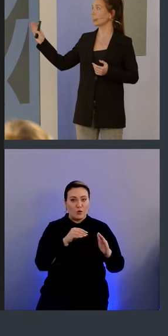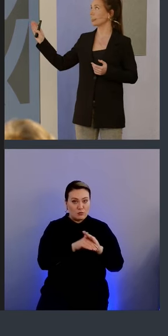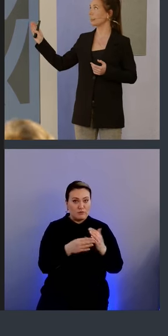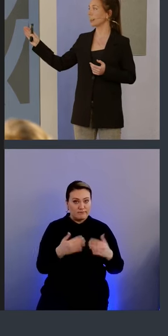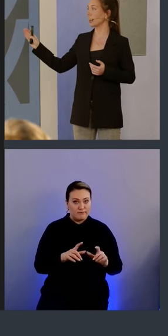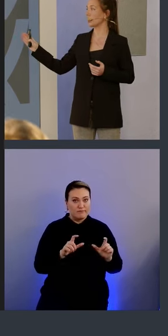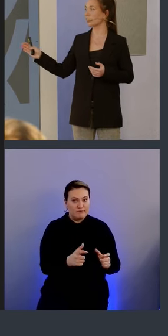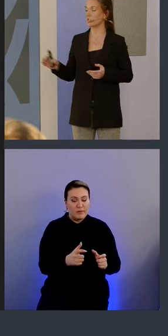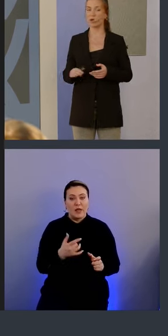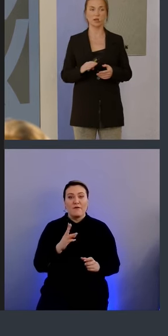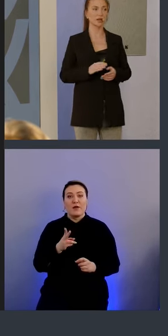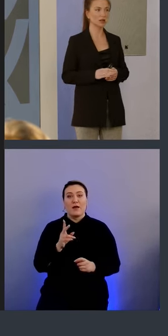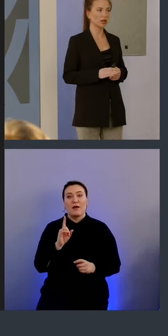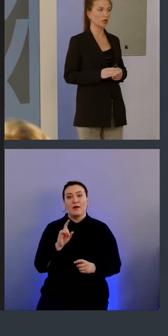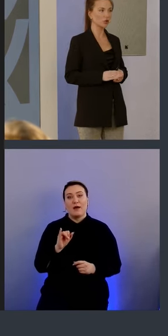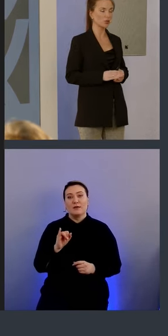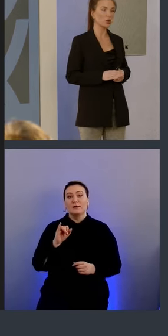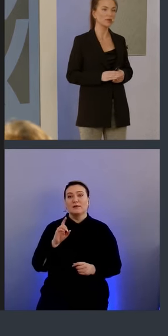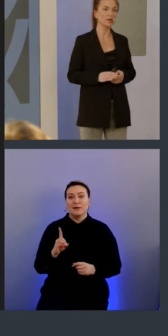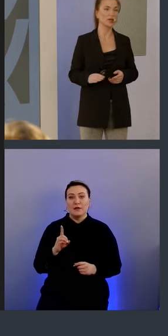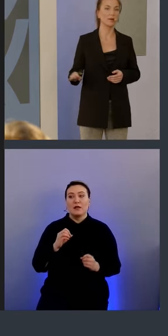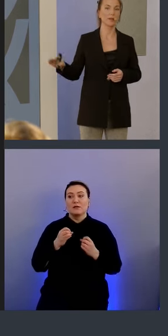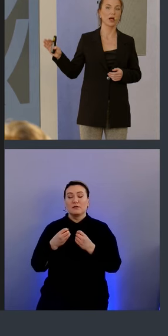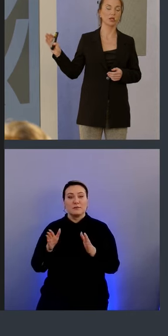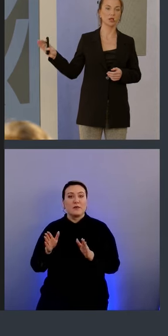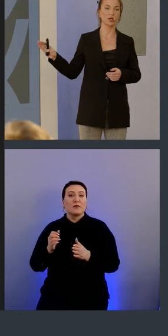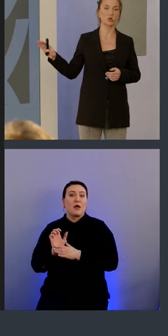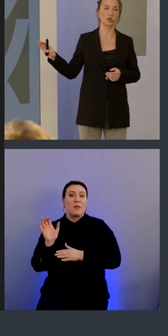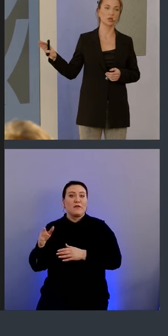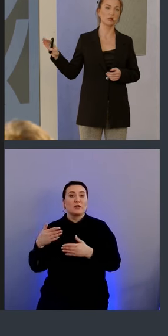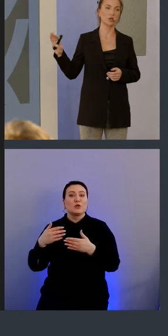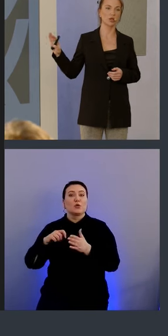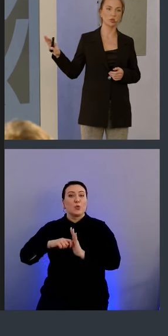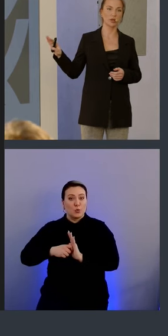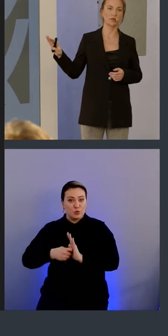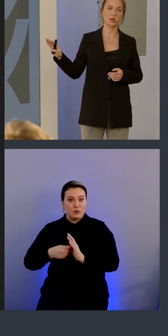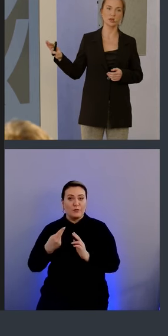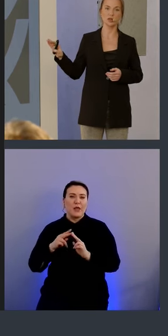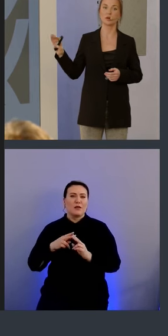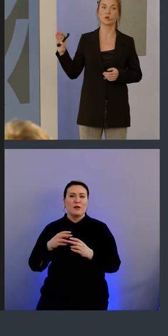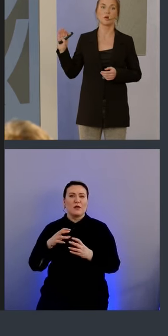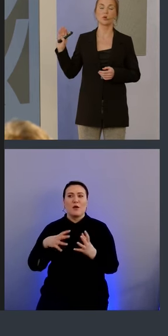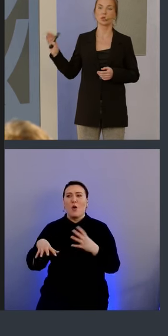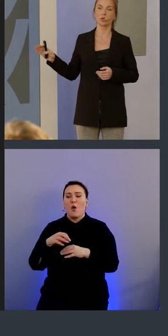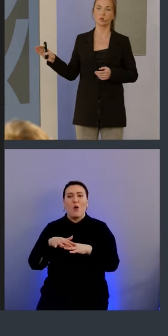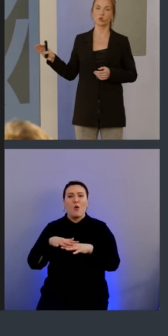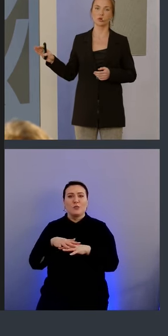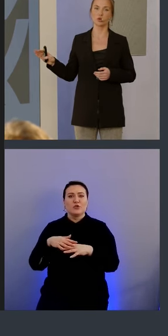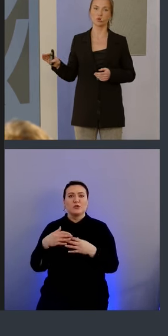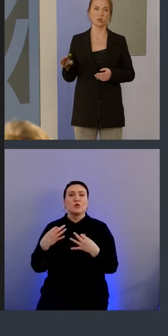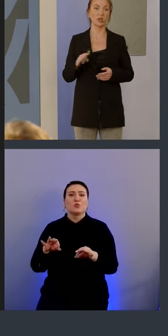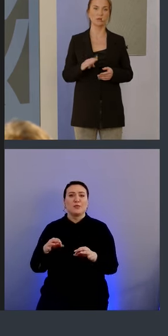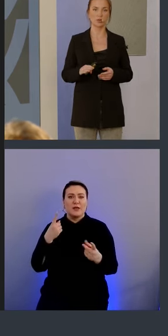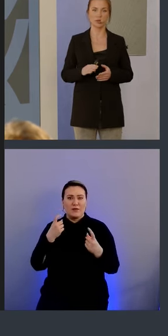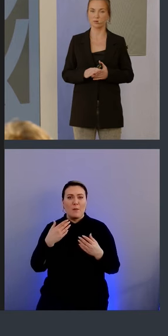сервер VK-ID отправляется открытый ключ пользователя. Открытый ключ — это общедоступная информация. По открытому